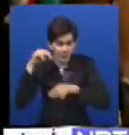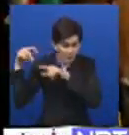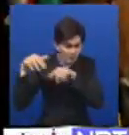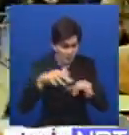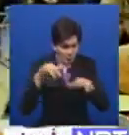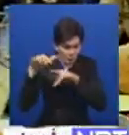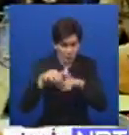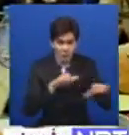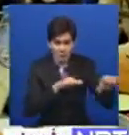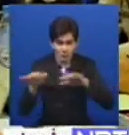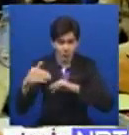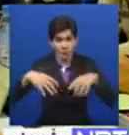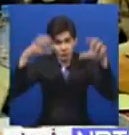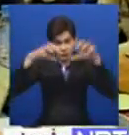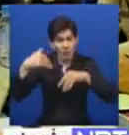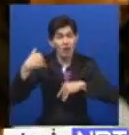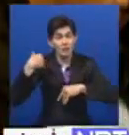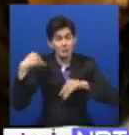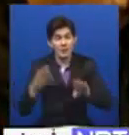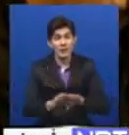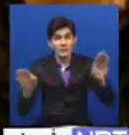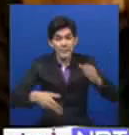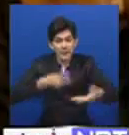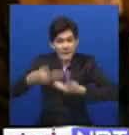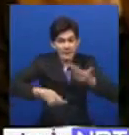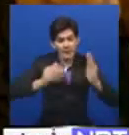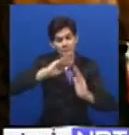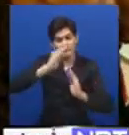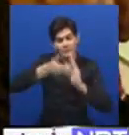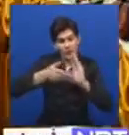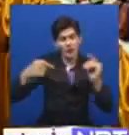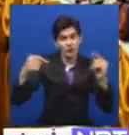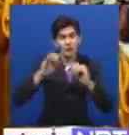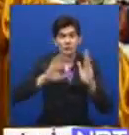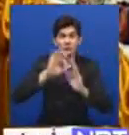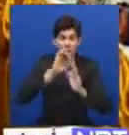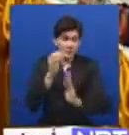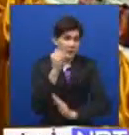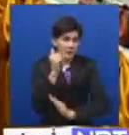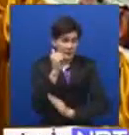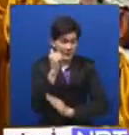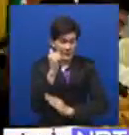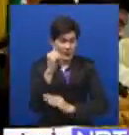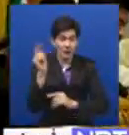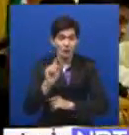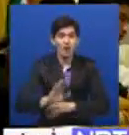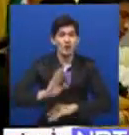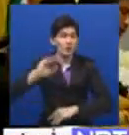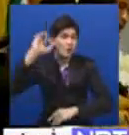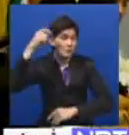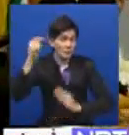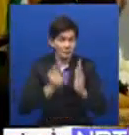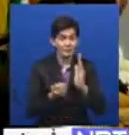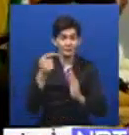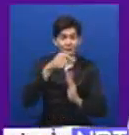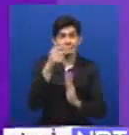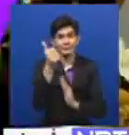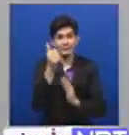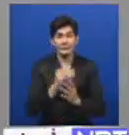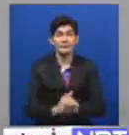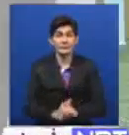วงฤดูฝนและเตรียมเปิดจุดผ่อนปรนกิ่วผาวอกอำเภอเชียงดาวจังหวัดเชียงใหม่ตรงข้ามเมืองต่วนของเมียนมาด้วย